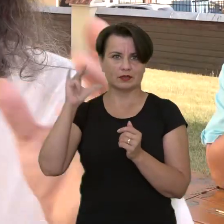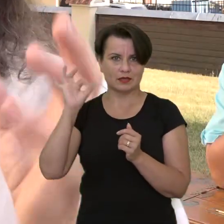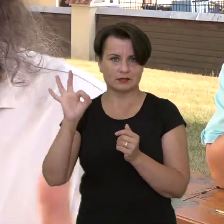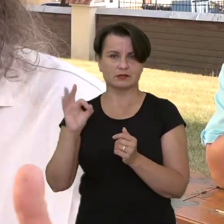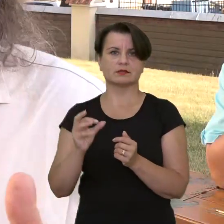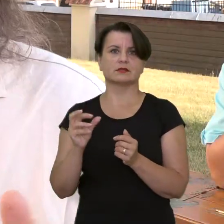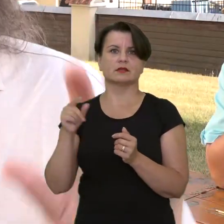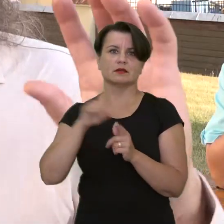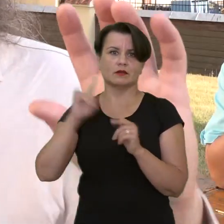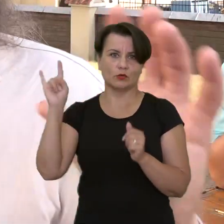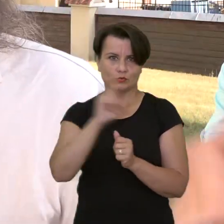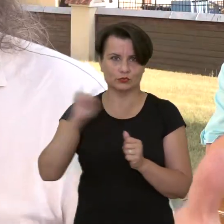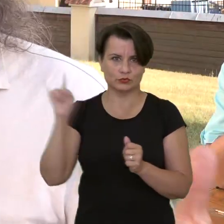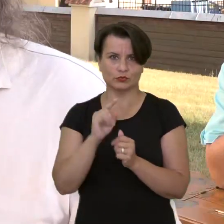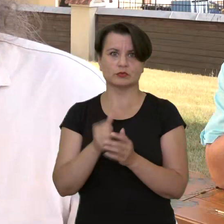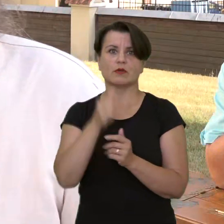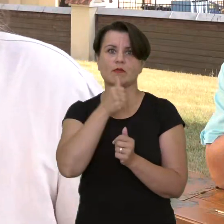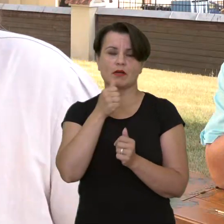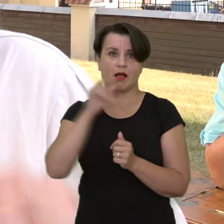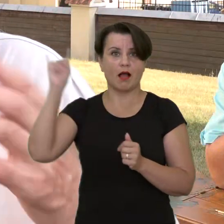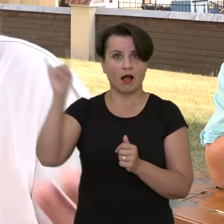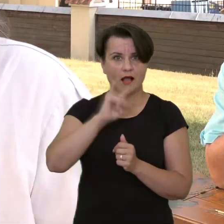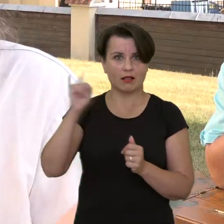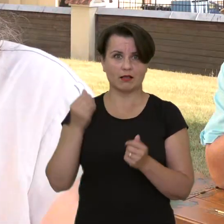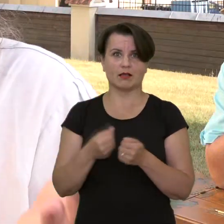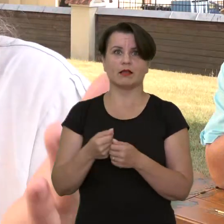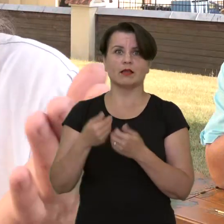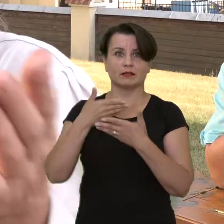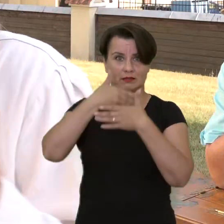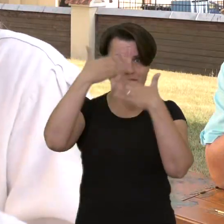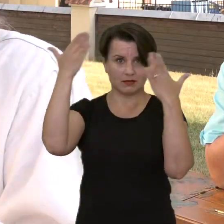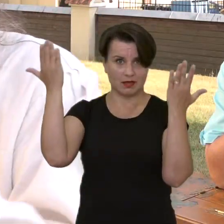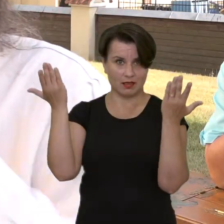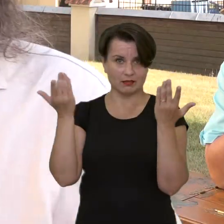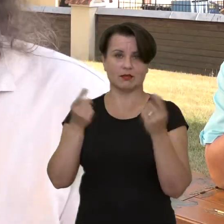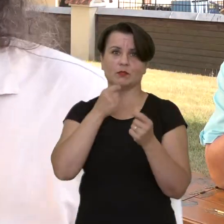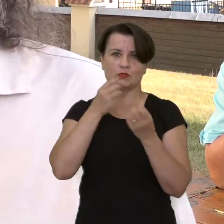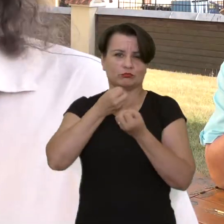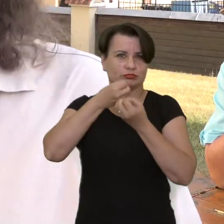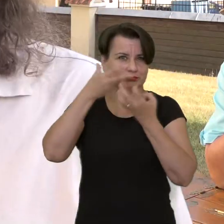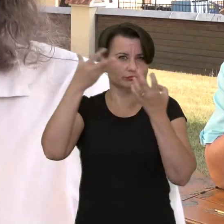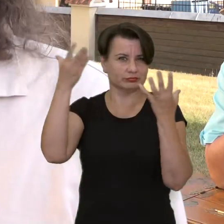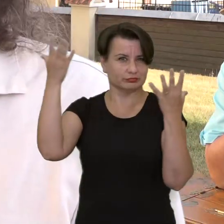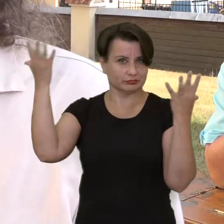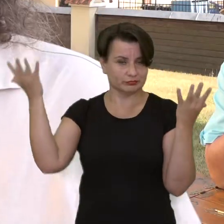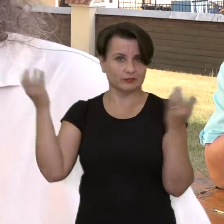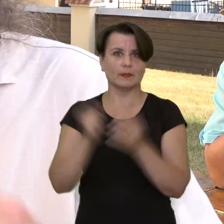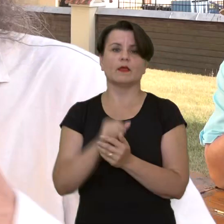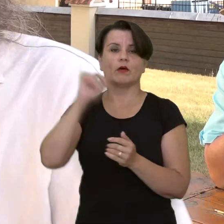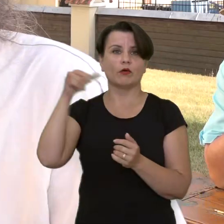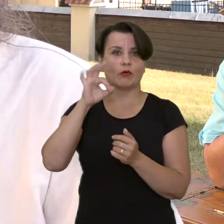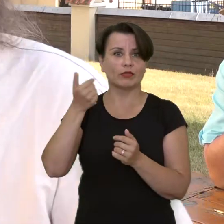kūčios kalėdos, du virsmai, kalėdos, kai diena pradeda ilgėti po